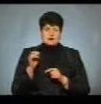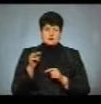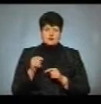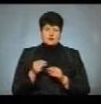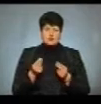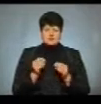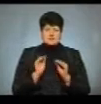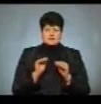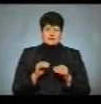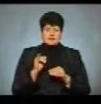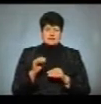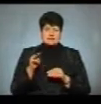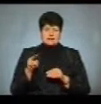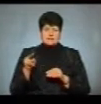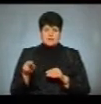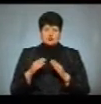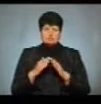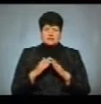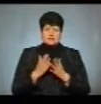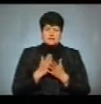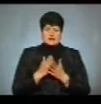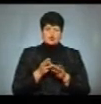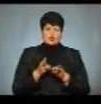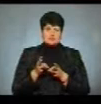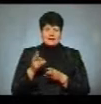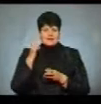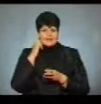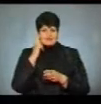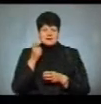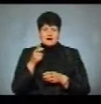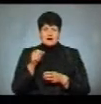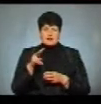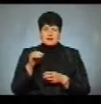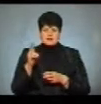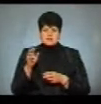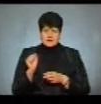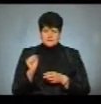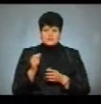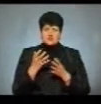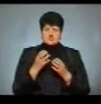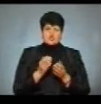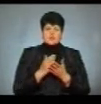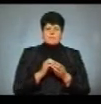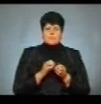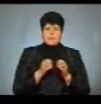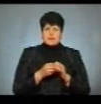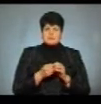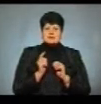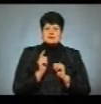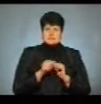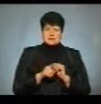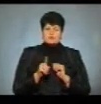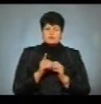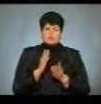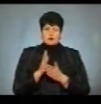ІТП до будинків, які відносяться до котельні Київська, Галицька. Ще є невеличка проблема з тим, що